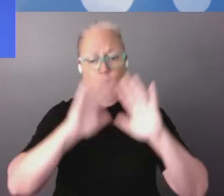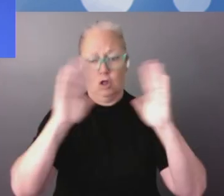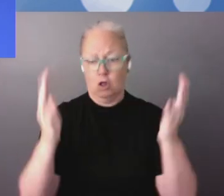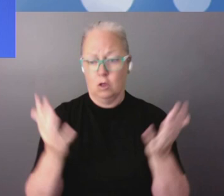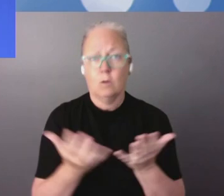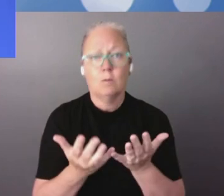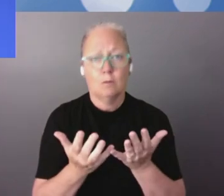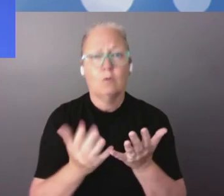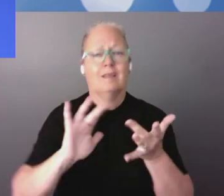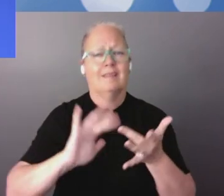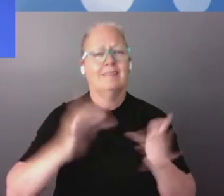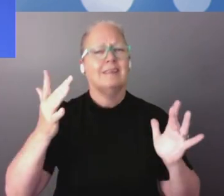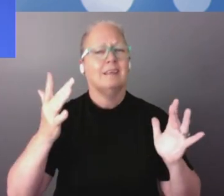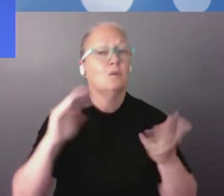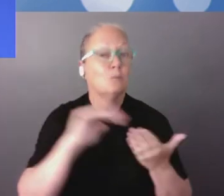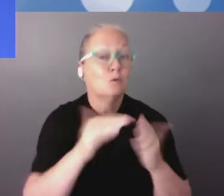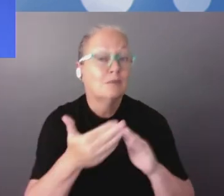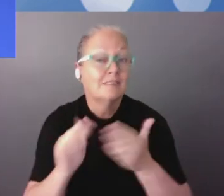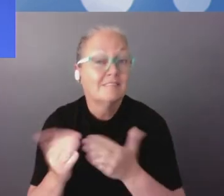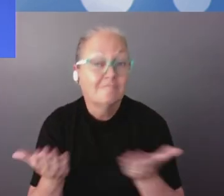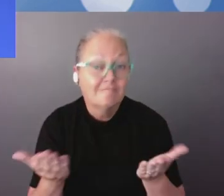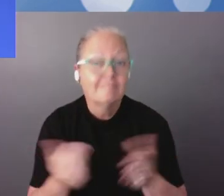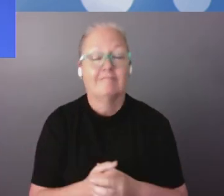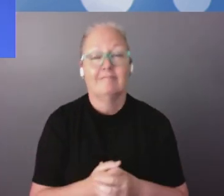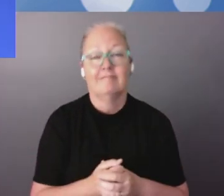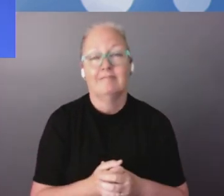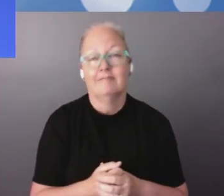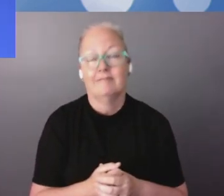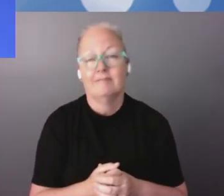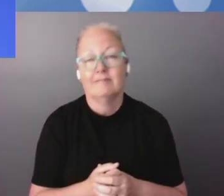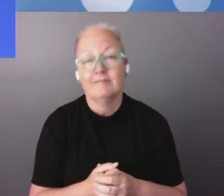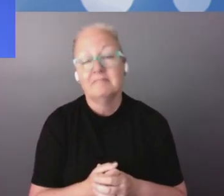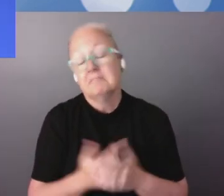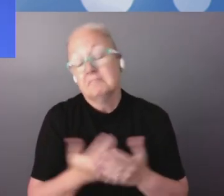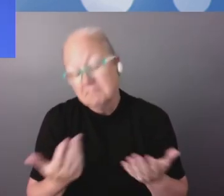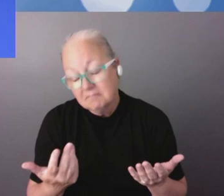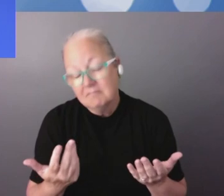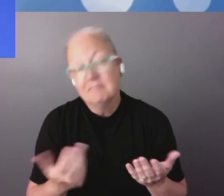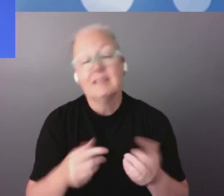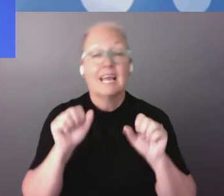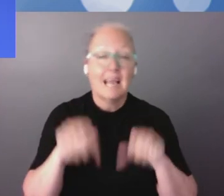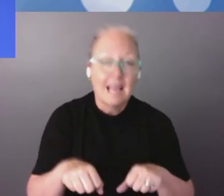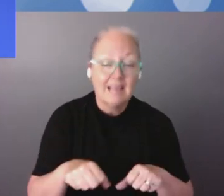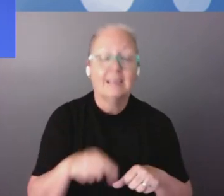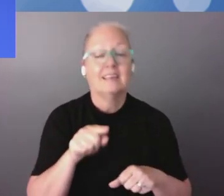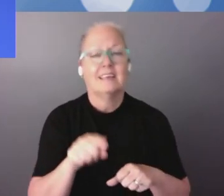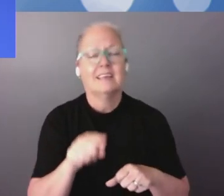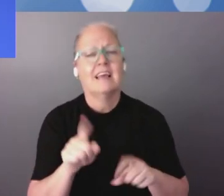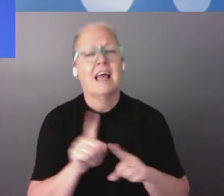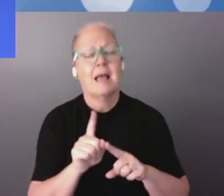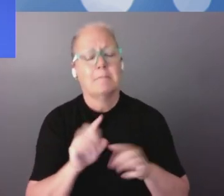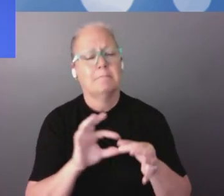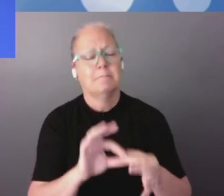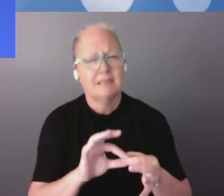сообщества, которое может способствовать прекрасному росту и развитию в будущем. Одновременно